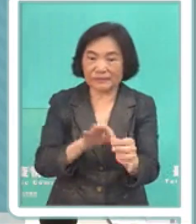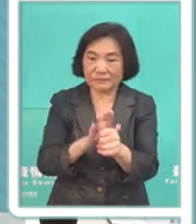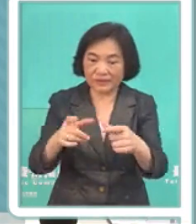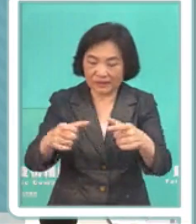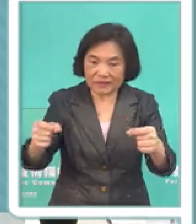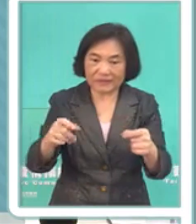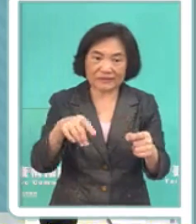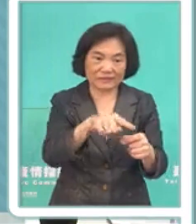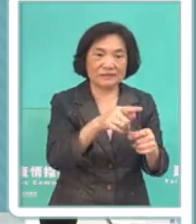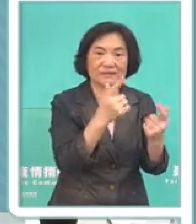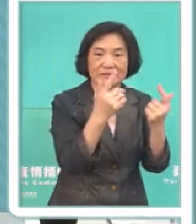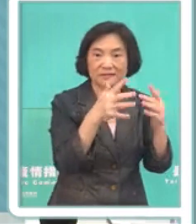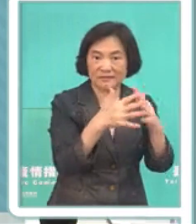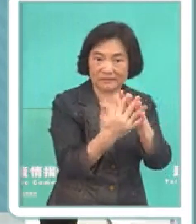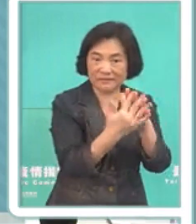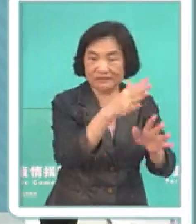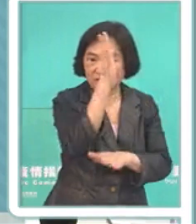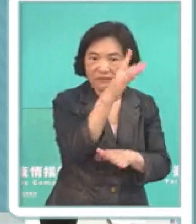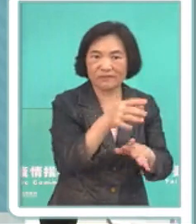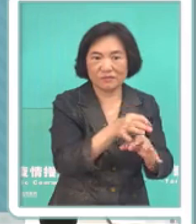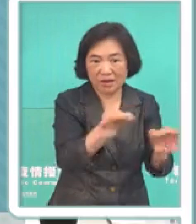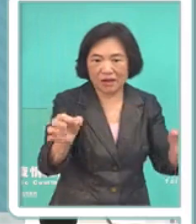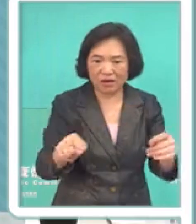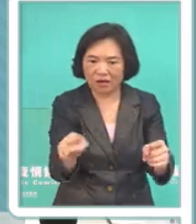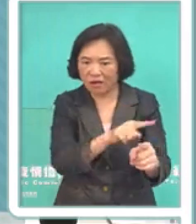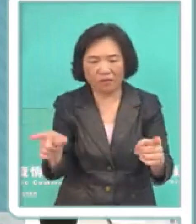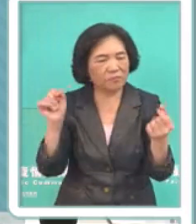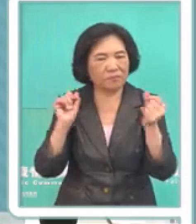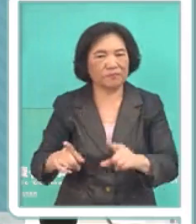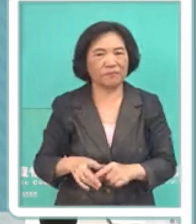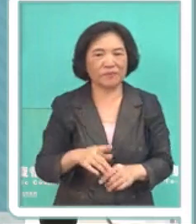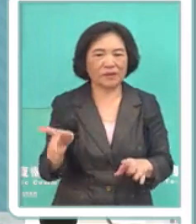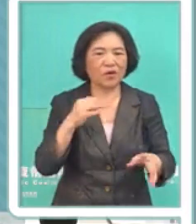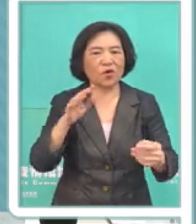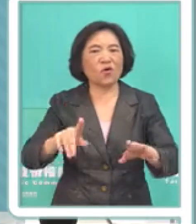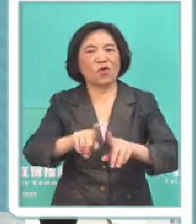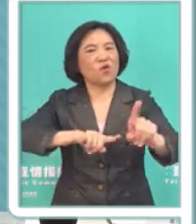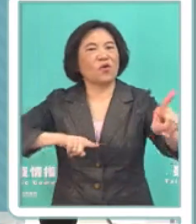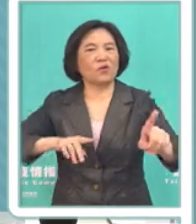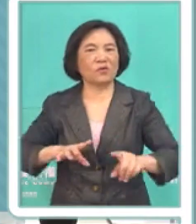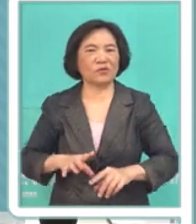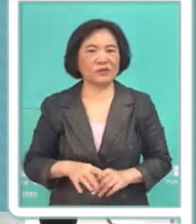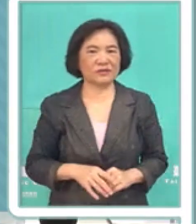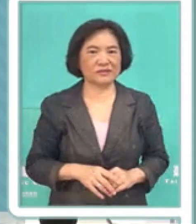跟美国政府平均每个人花多少钱都差，数量差很大。但是不过这是这样的哦，